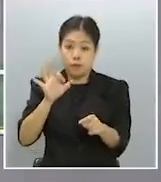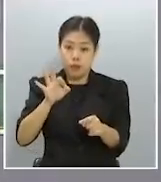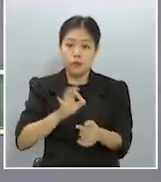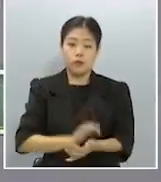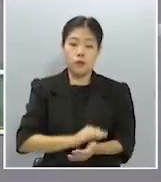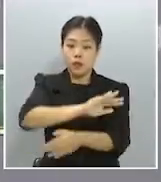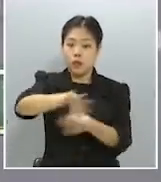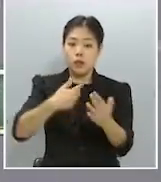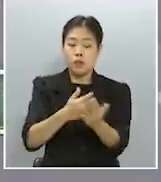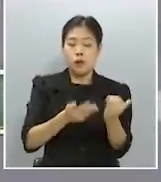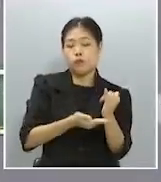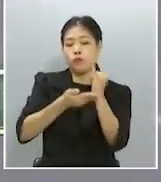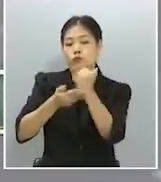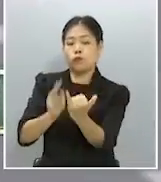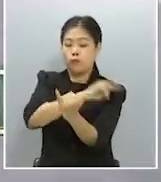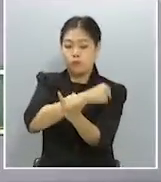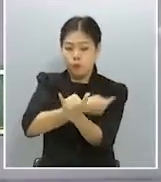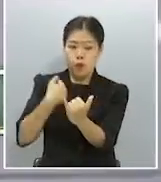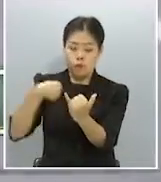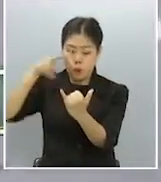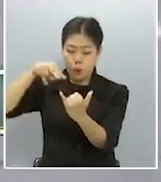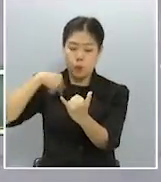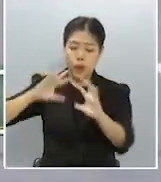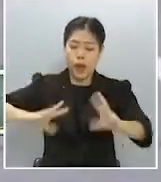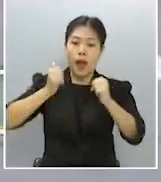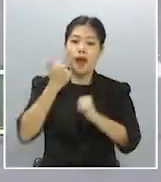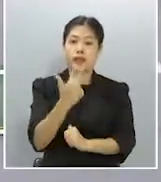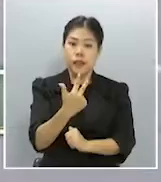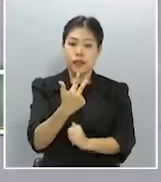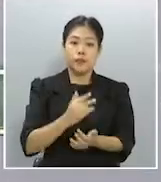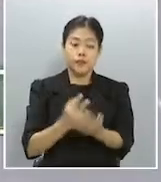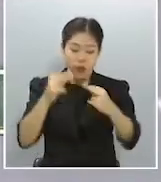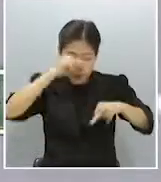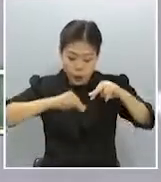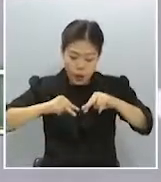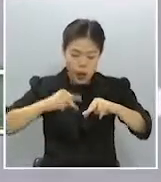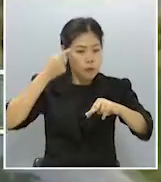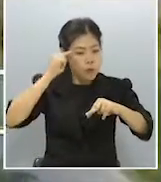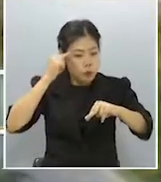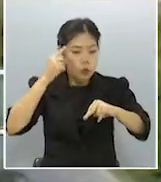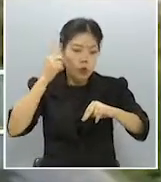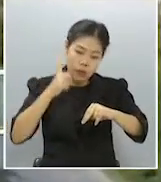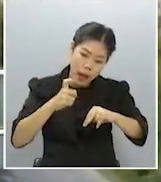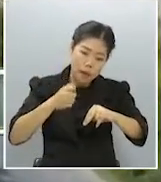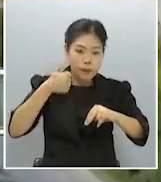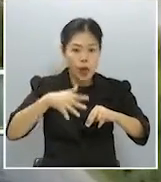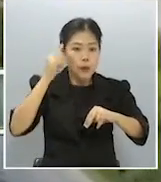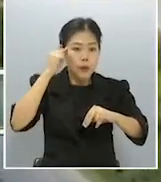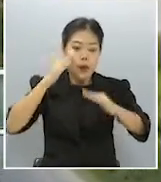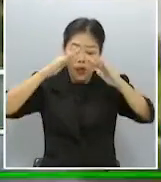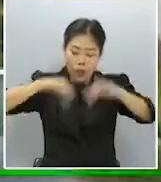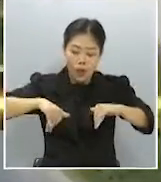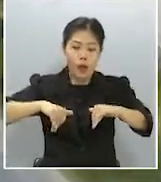งหมดถูกนำตัวส่งโรงพยาบาลขณะที่อีก3คนสูญหายจนถึงขณะนี้ยังไม่ทราบชะตากรรมส่วนสาเหตุของการทรุดตัวของถน